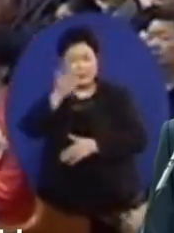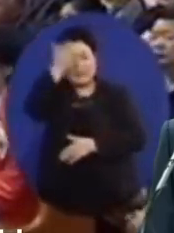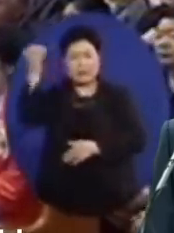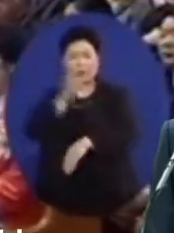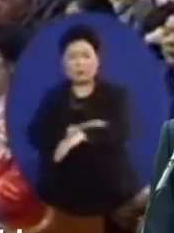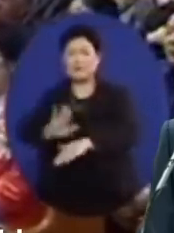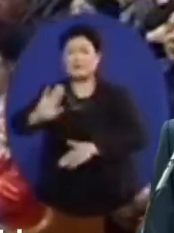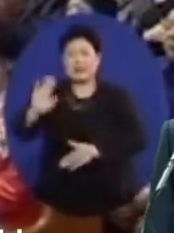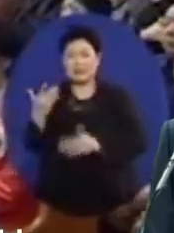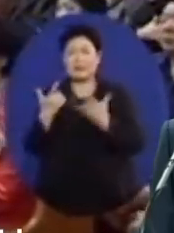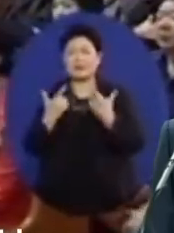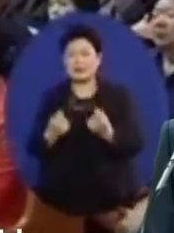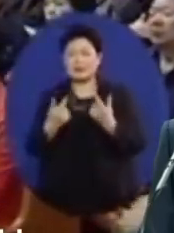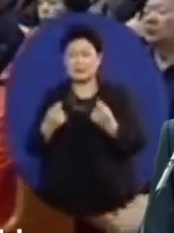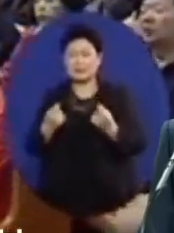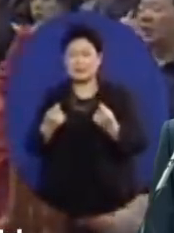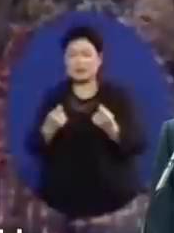잘됨같이